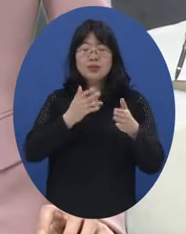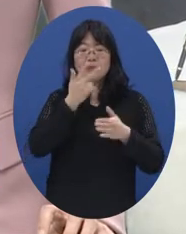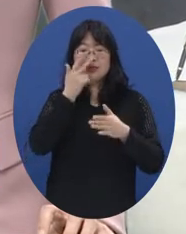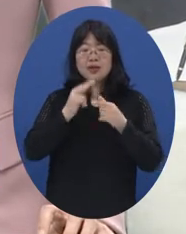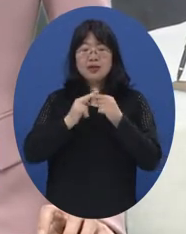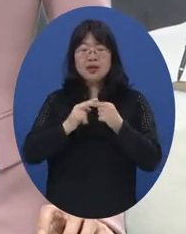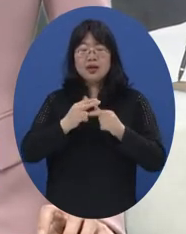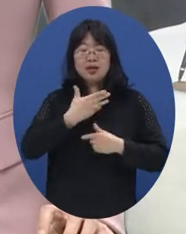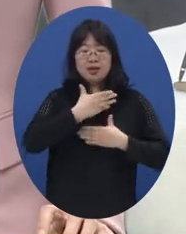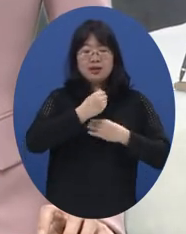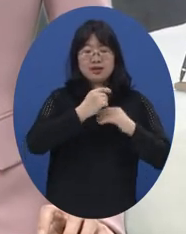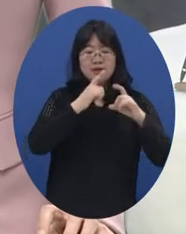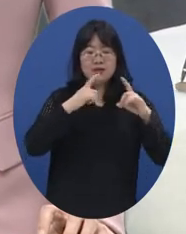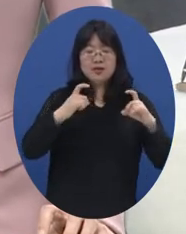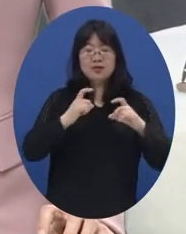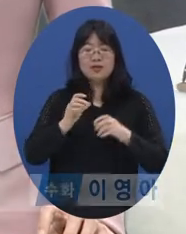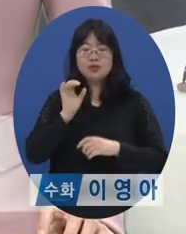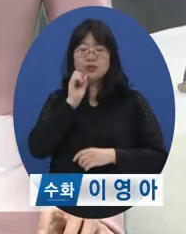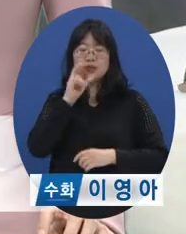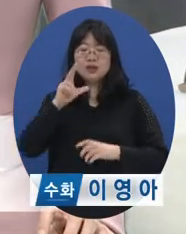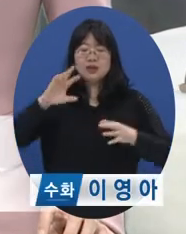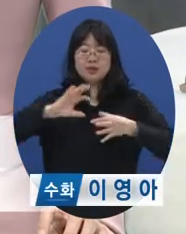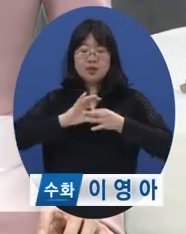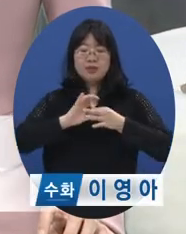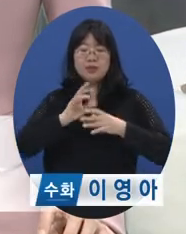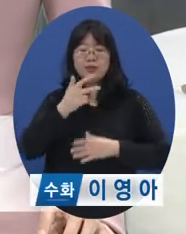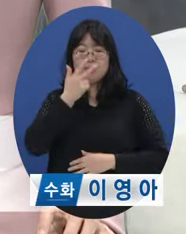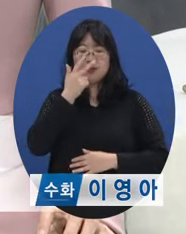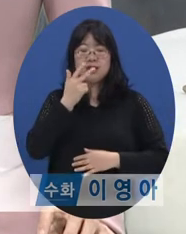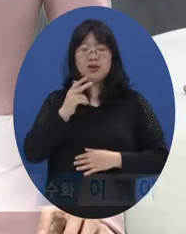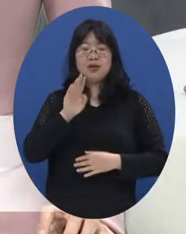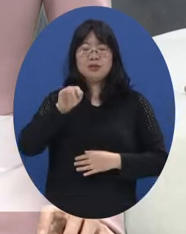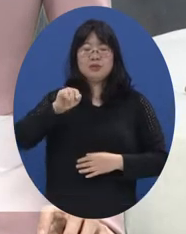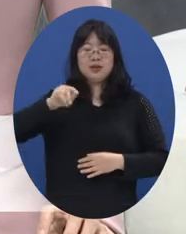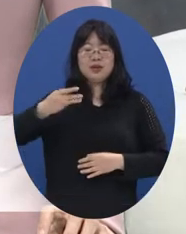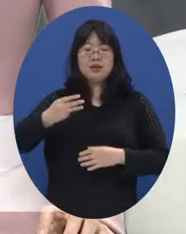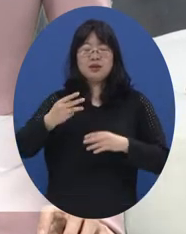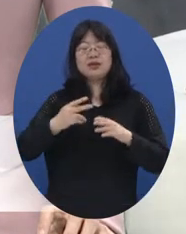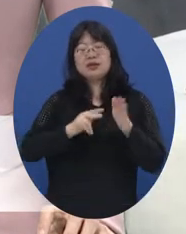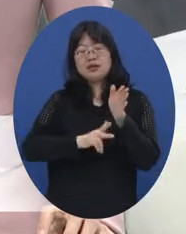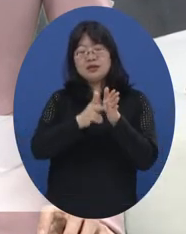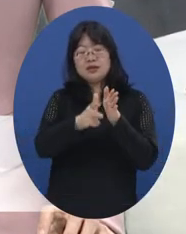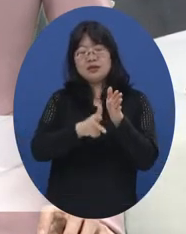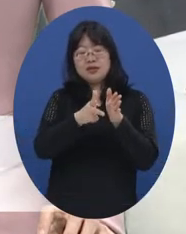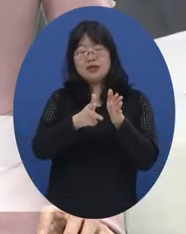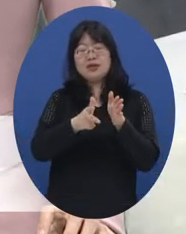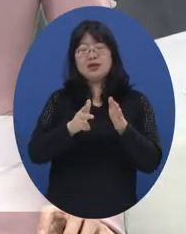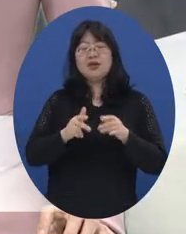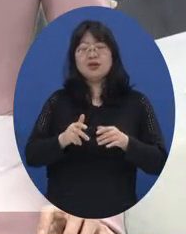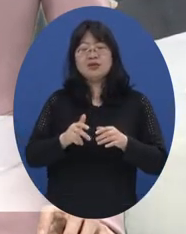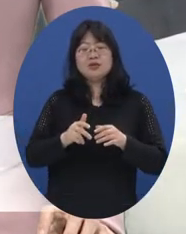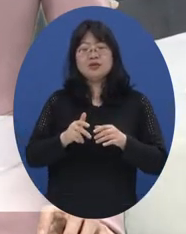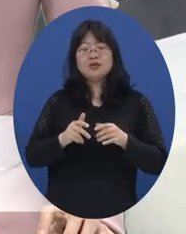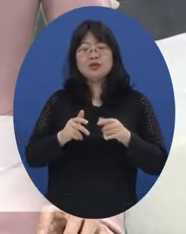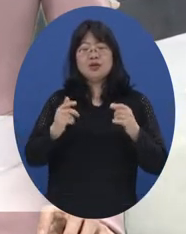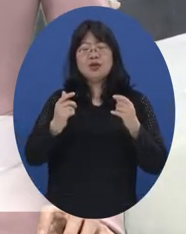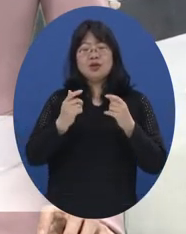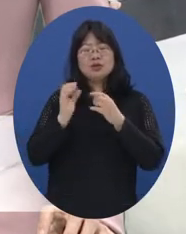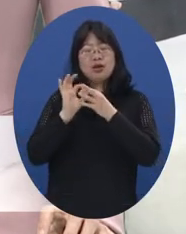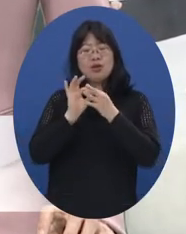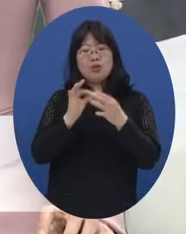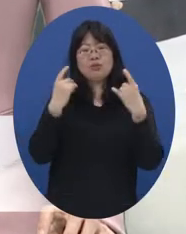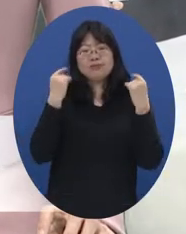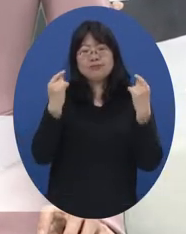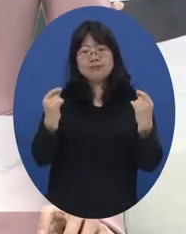경기도의 평택과 안성, 용인, 이천을 이어주는 평택 부발선 철도 건설 사업이 수년간 제자리